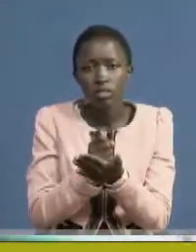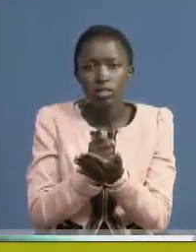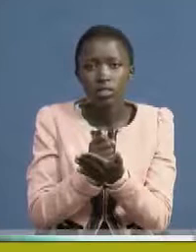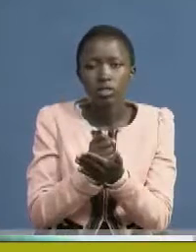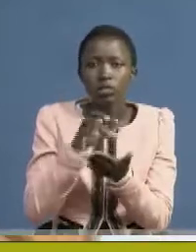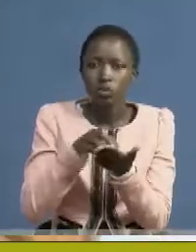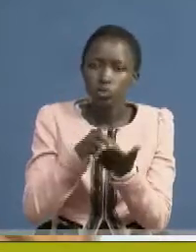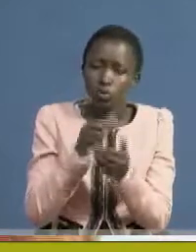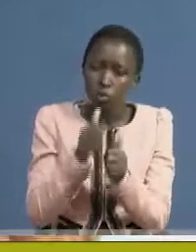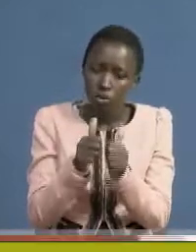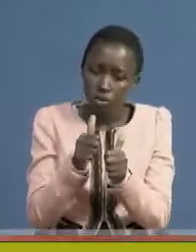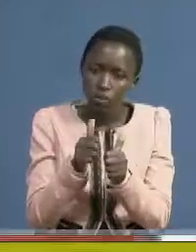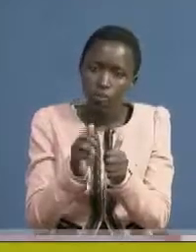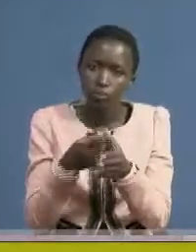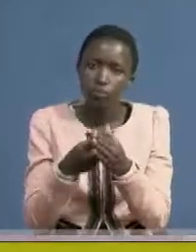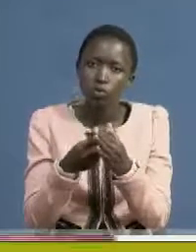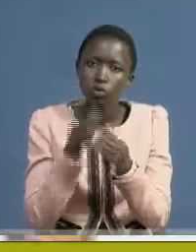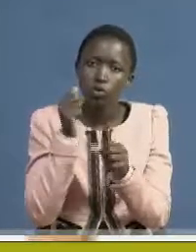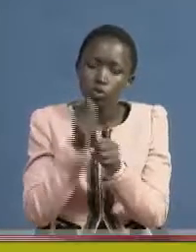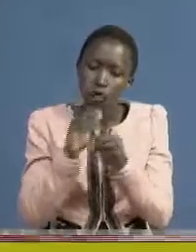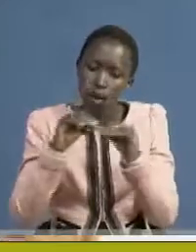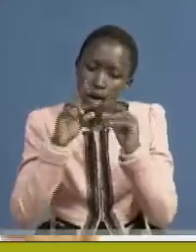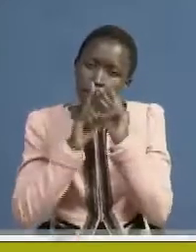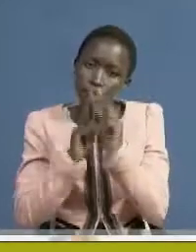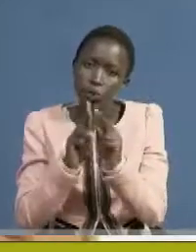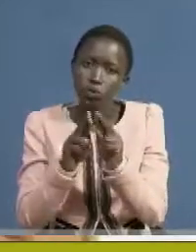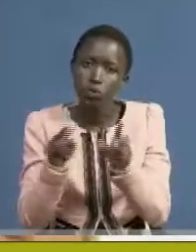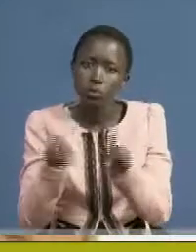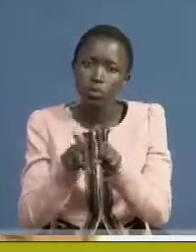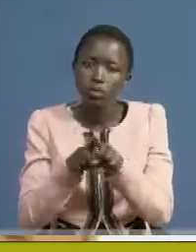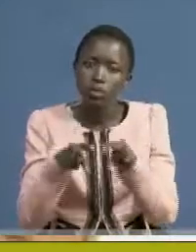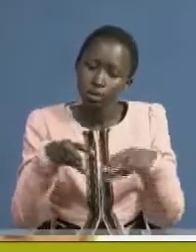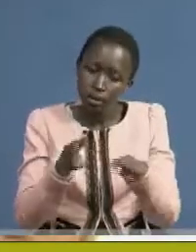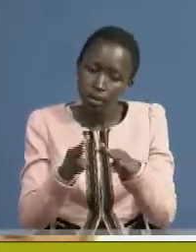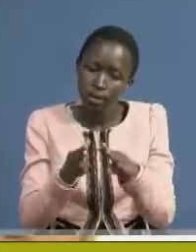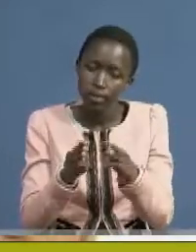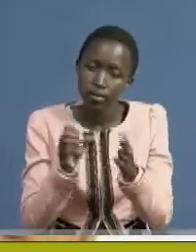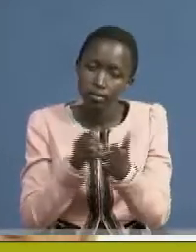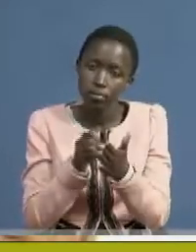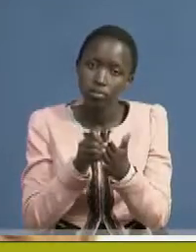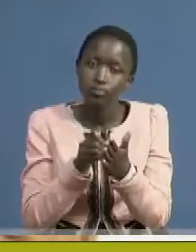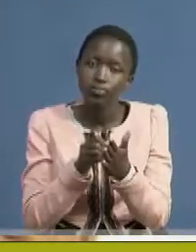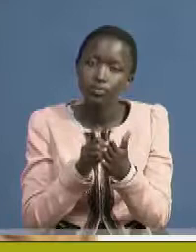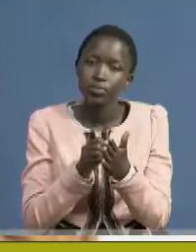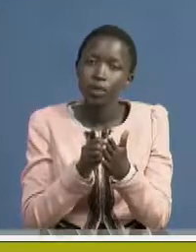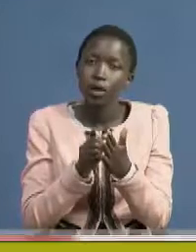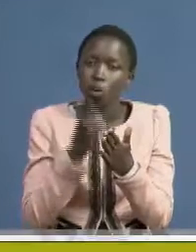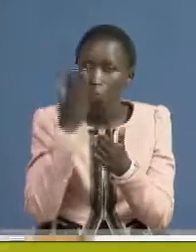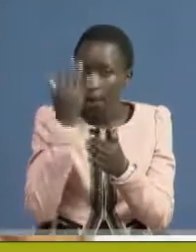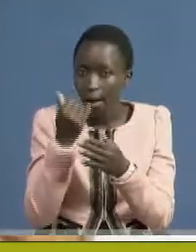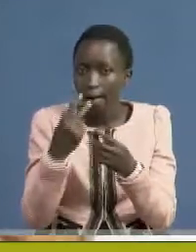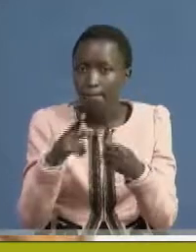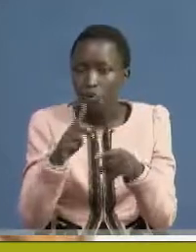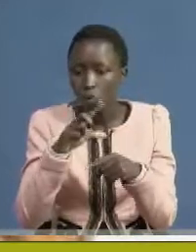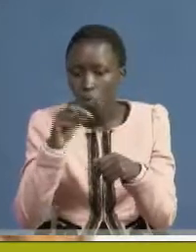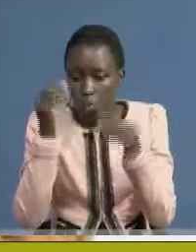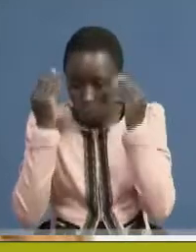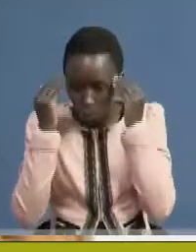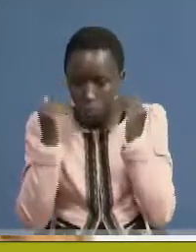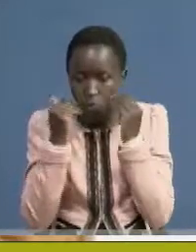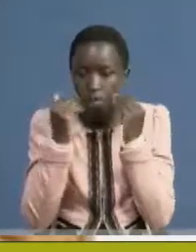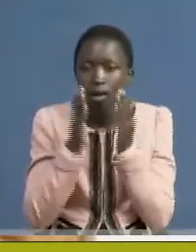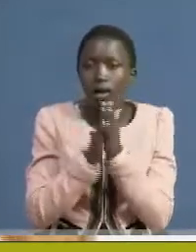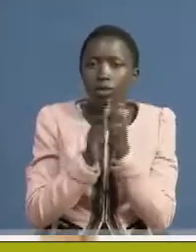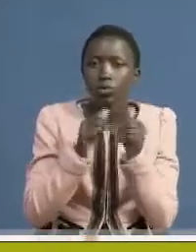condition gani. Na waanze kutekeleza hiyo report kulingana na vile iko, kwa sababu watu wanaperekana kotini na